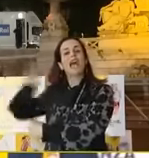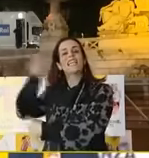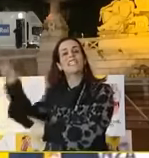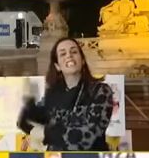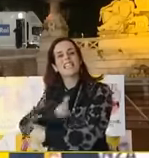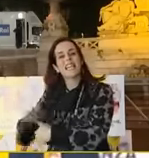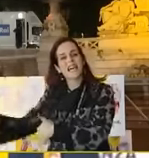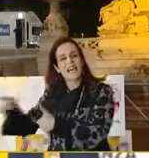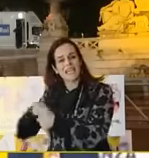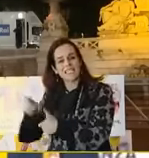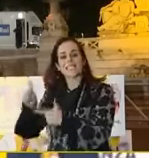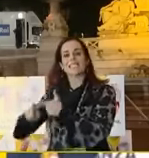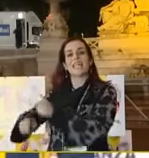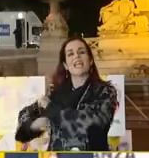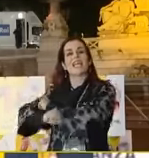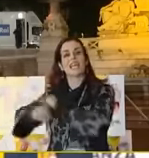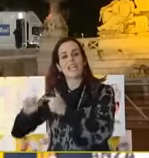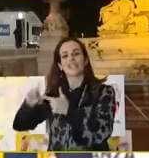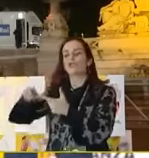alle Boldrini.